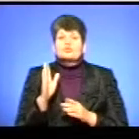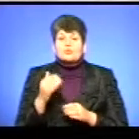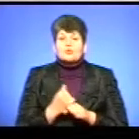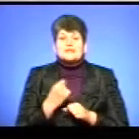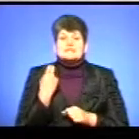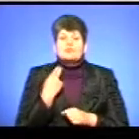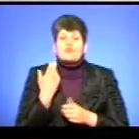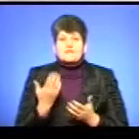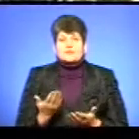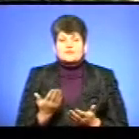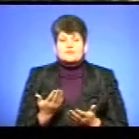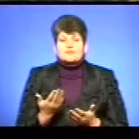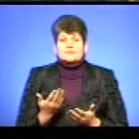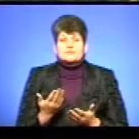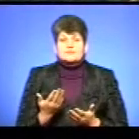з заборгованістю.